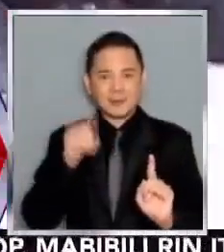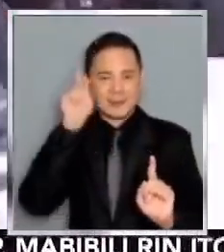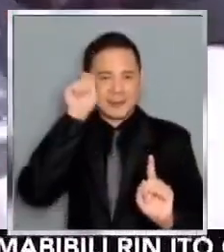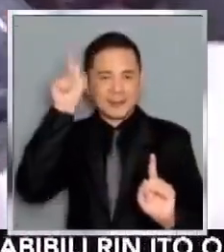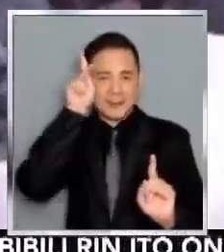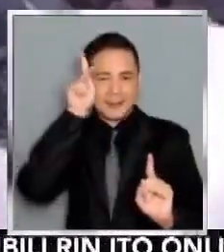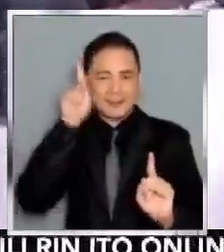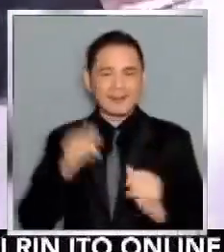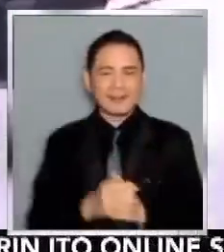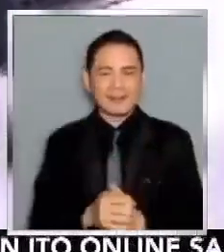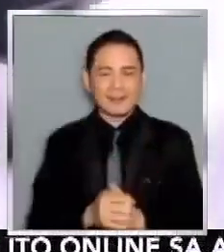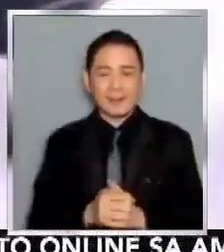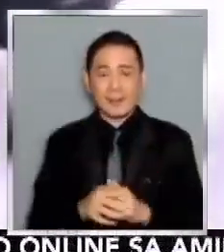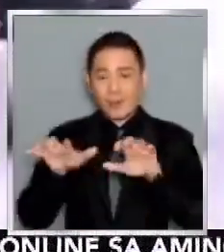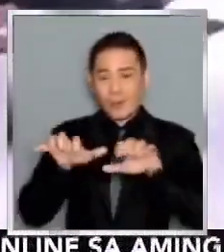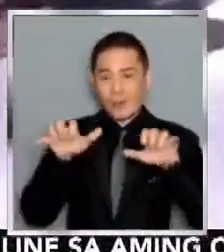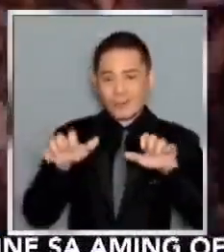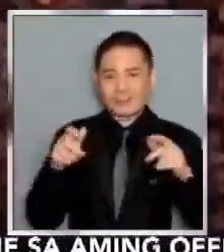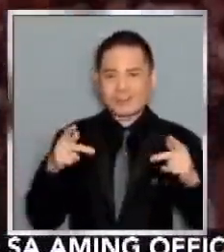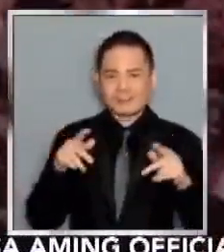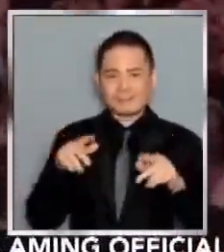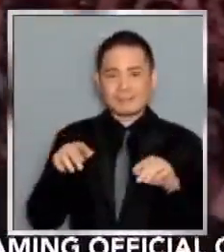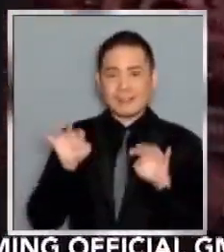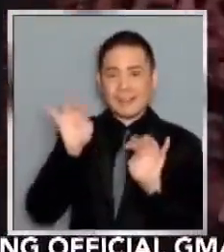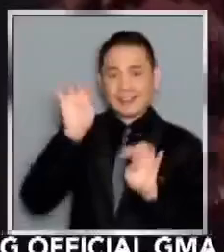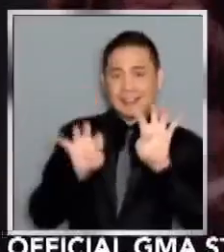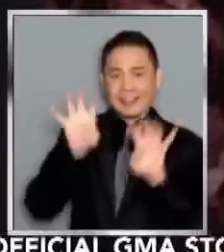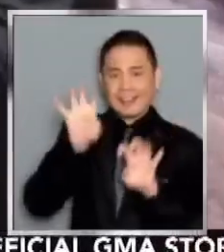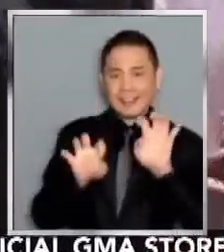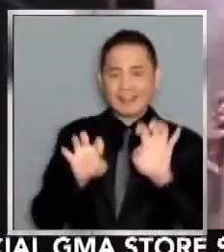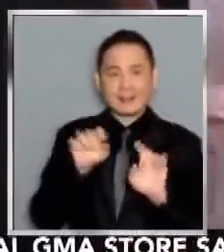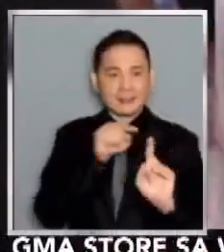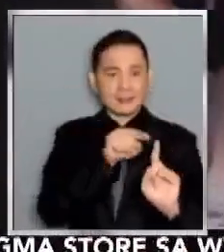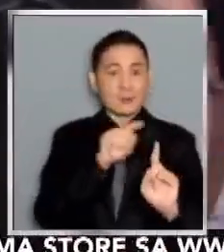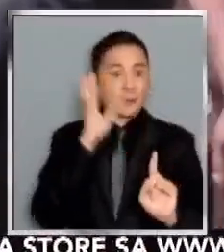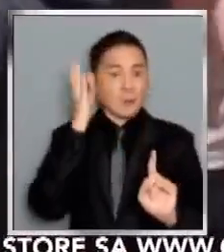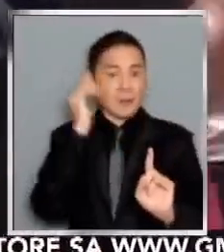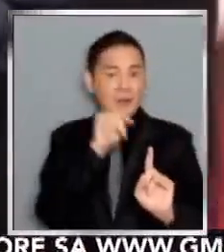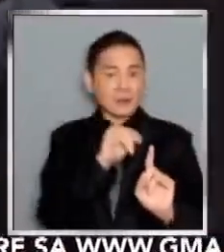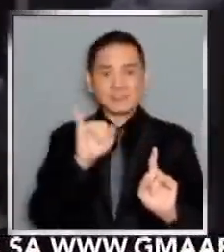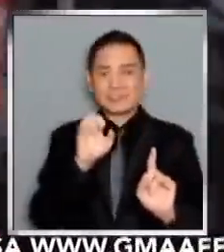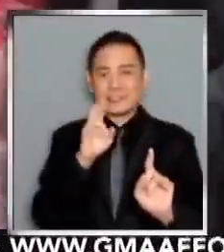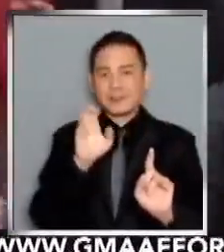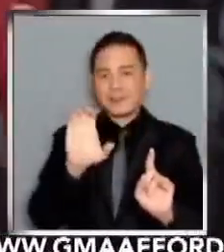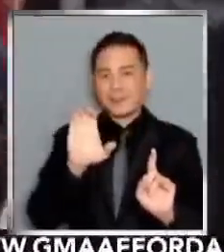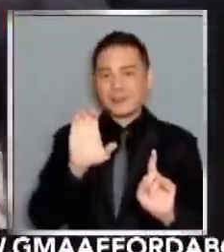sa audience, si Jeric Gonzalez na bibida sa mga lihim ni Orduha.